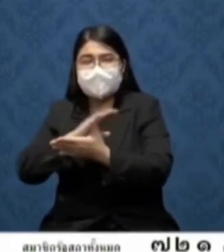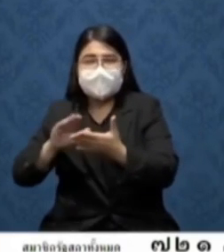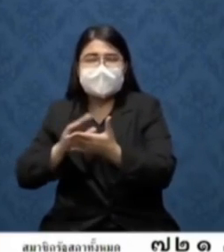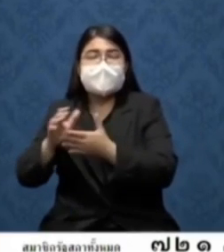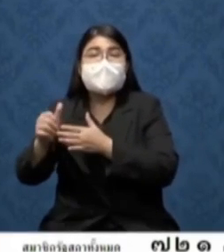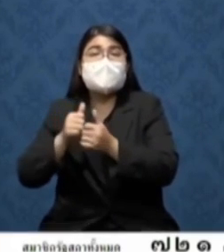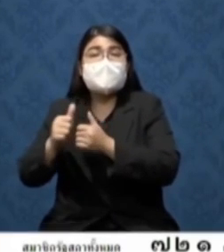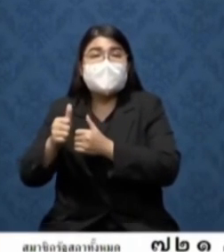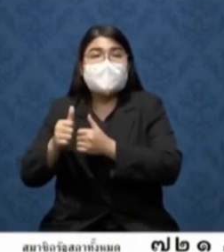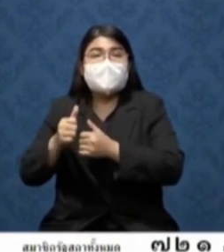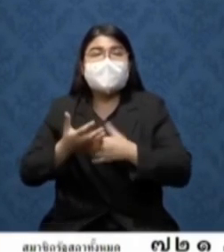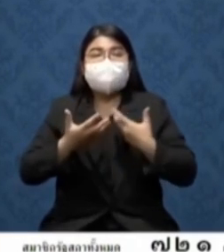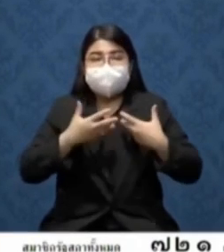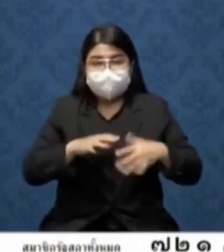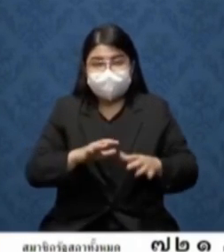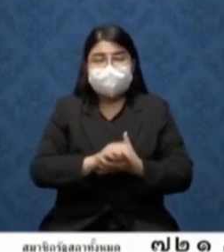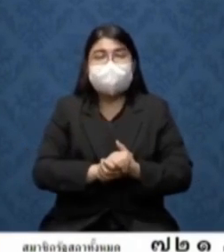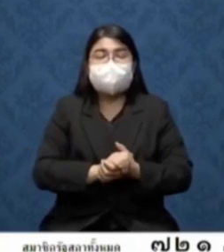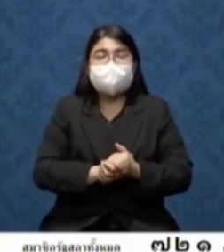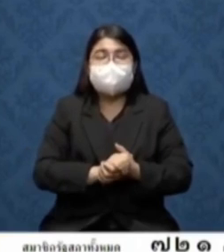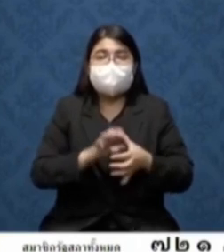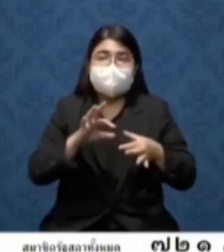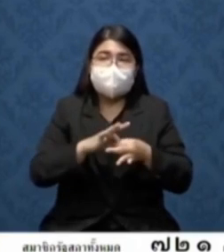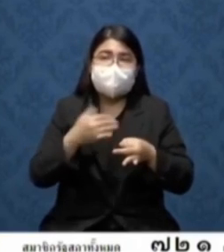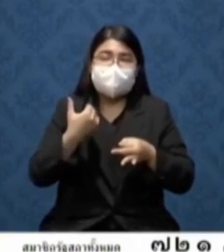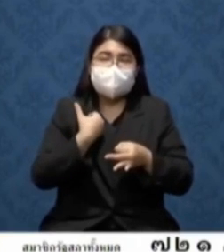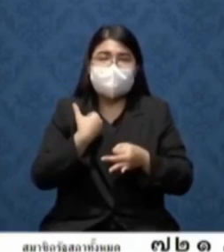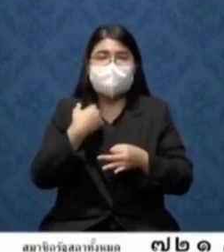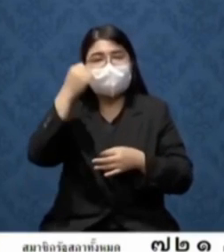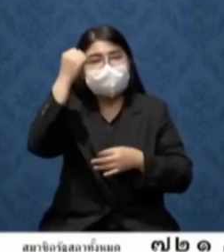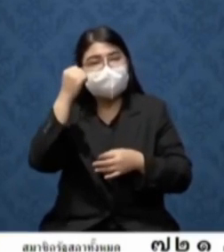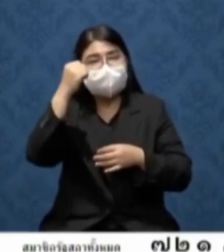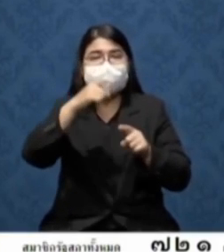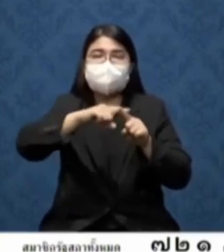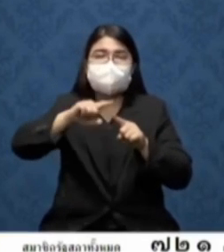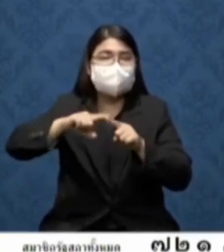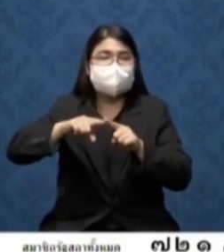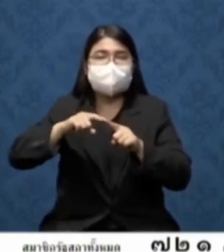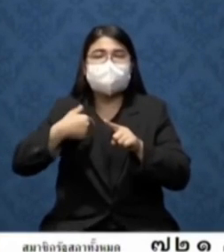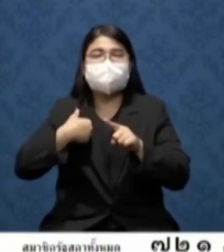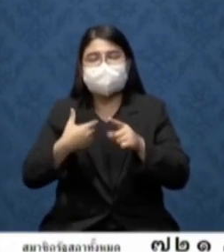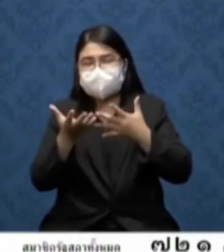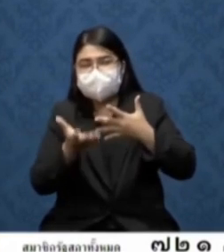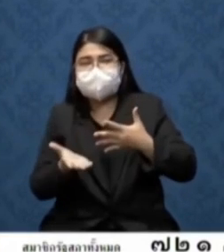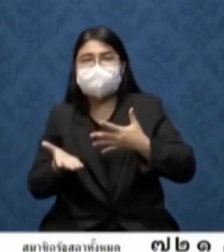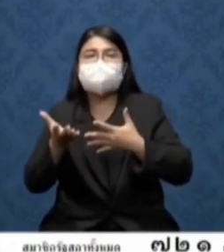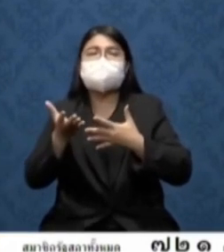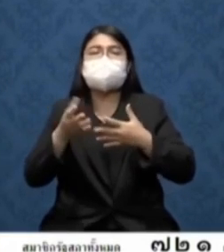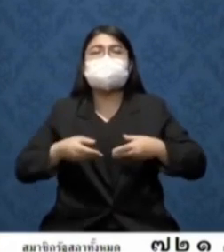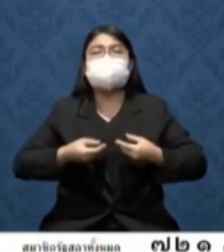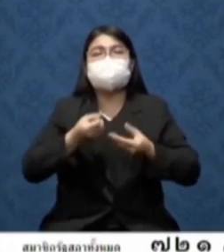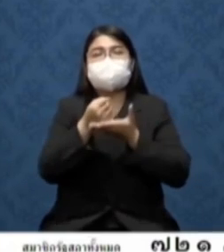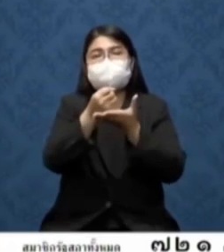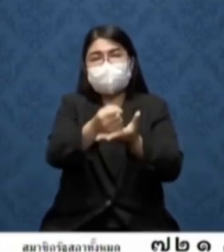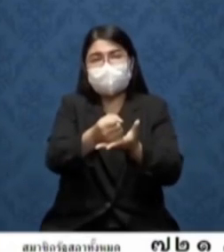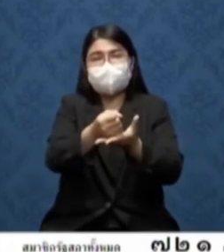ในขณะเดียวกันยกระดับบริการสาธารณะให้ประชาชนมีคุณภาพชีวิตที่ดีกว่านี้ได้หากจะมีสักน